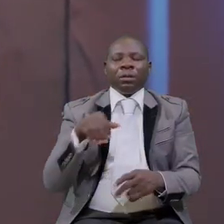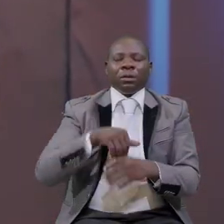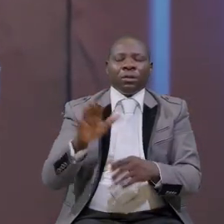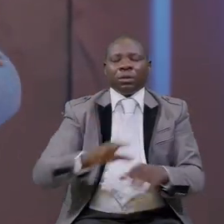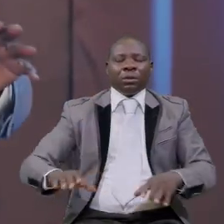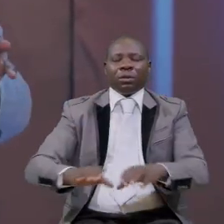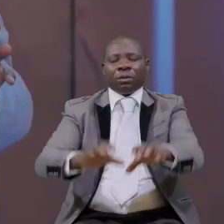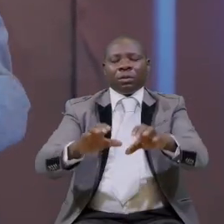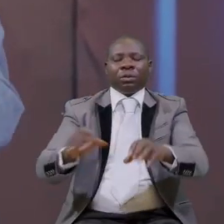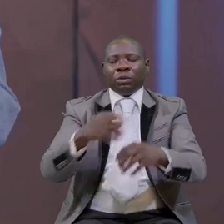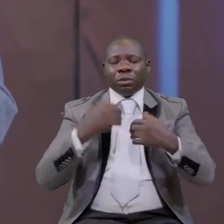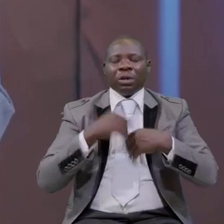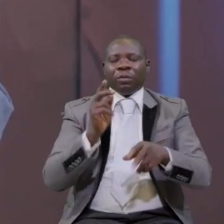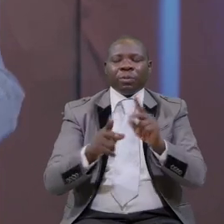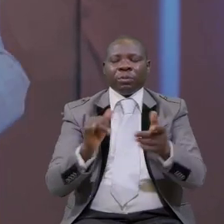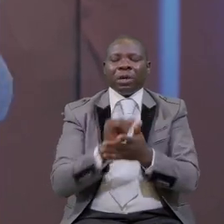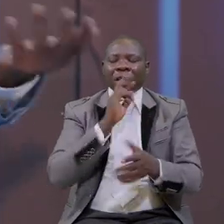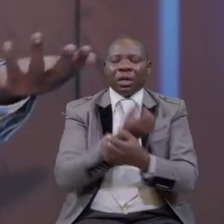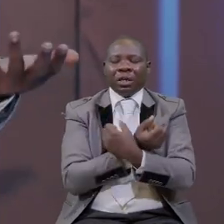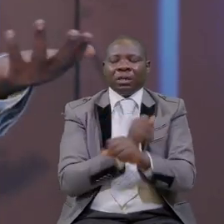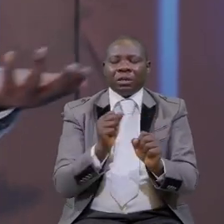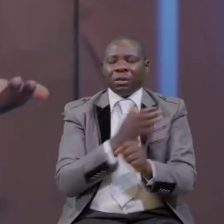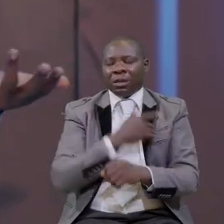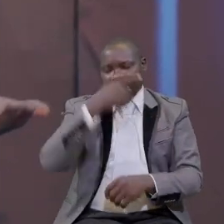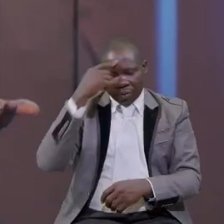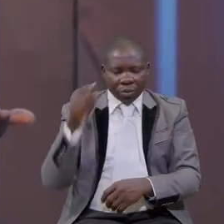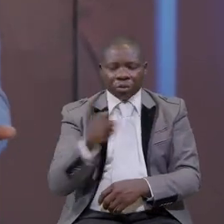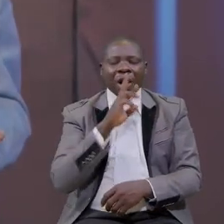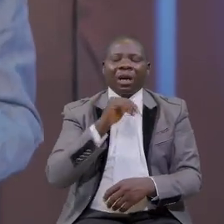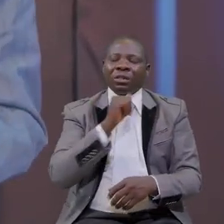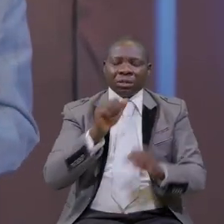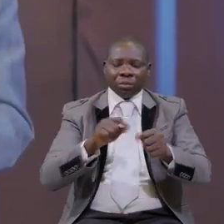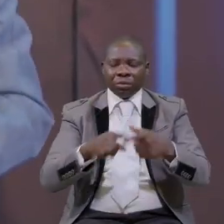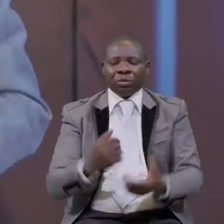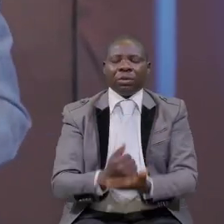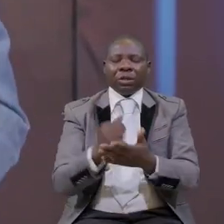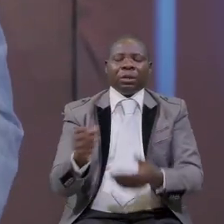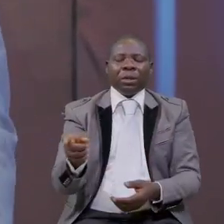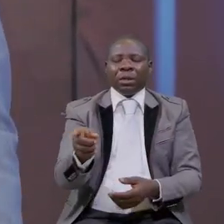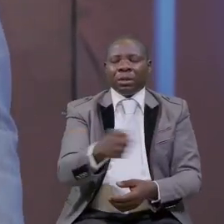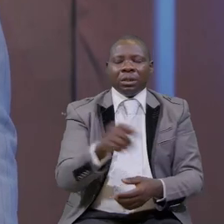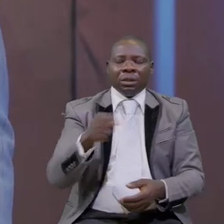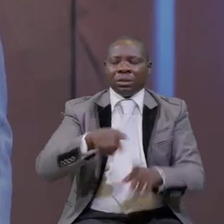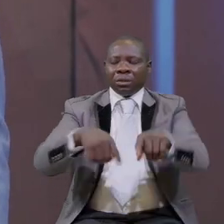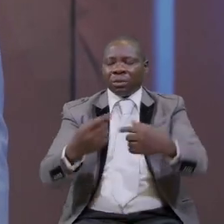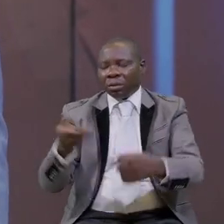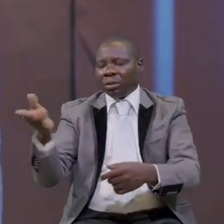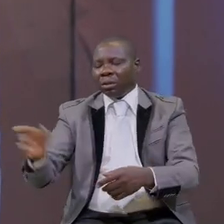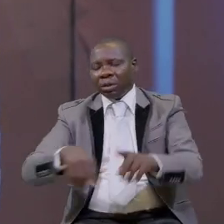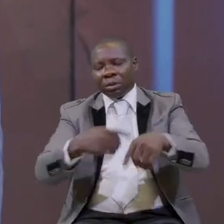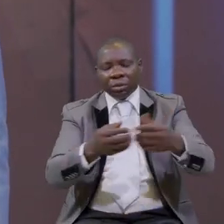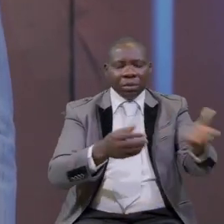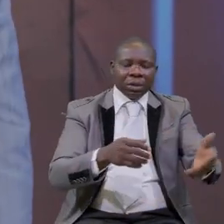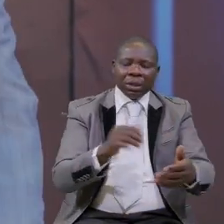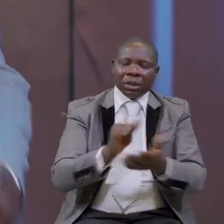assemblée, il y a des gens qui sont malades. Et parce que tu n'as pas pu les aider, ils vont par-ci, par-ci, par-là. Parfois, quand ils vont,